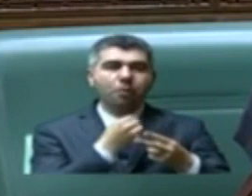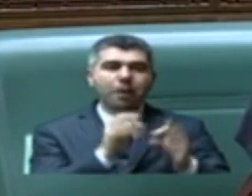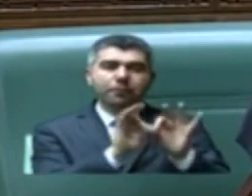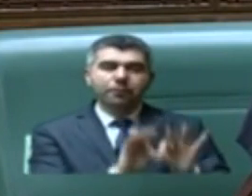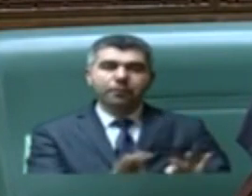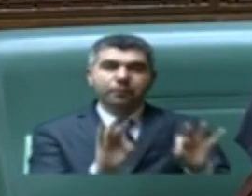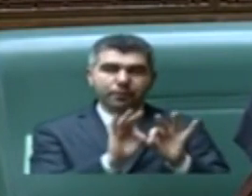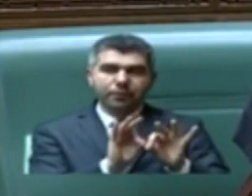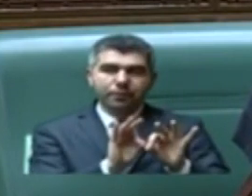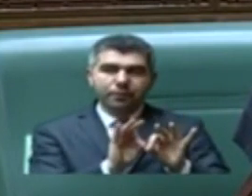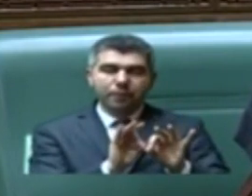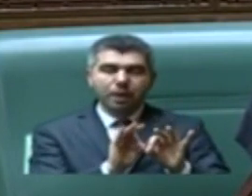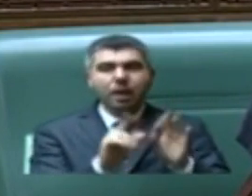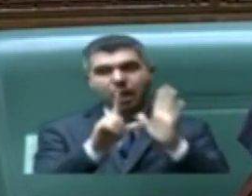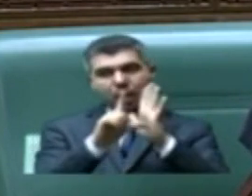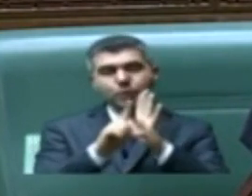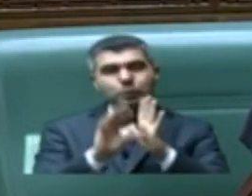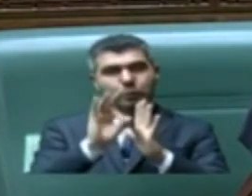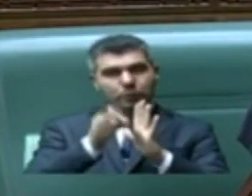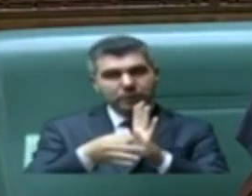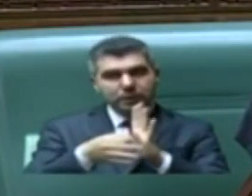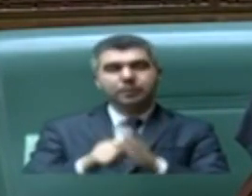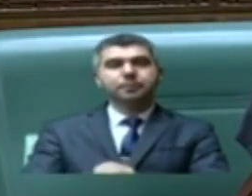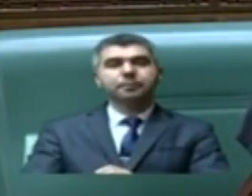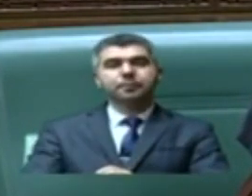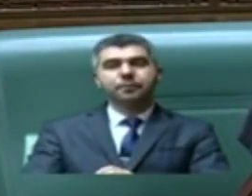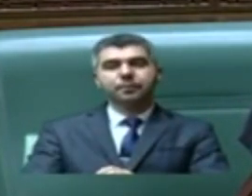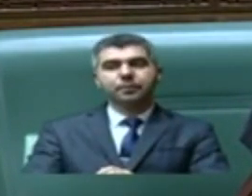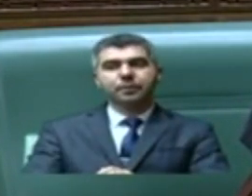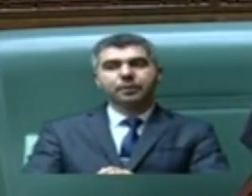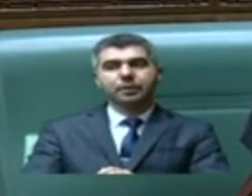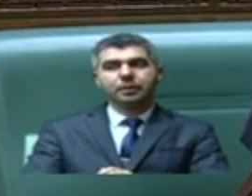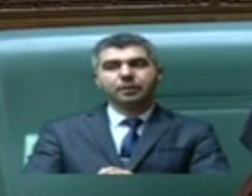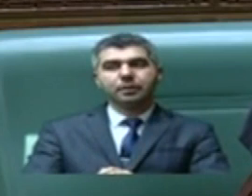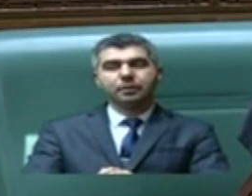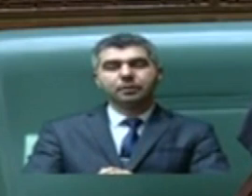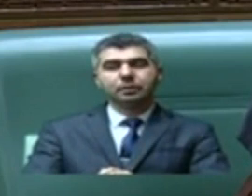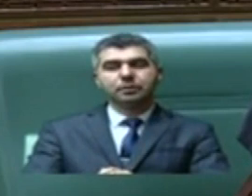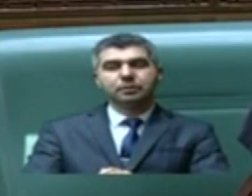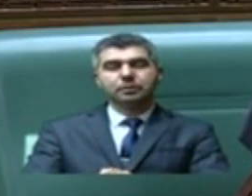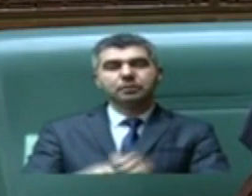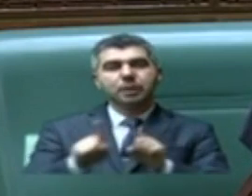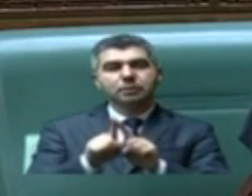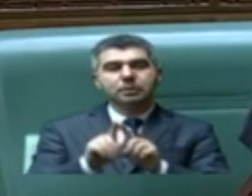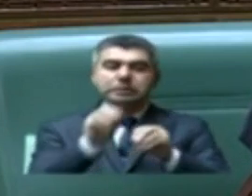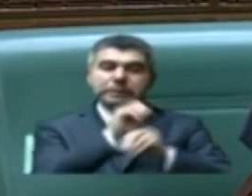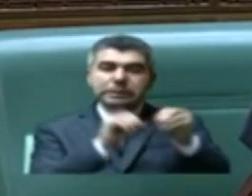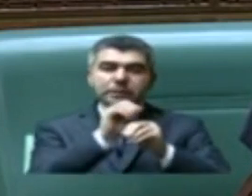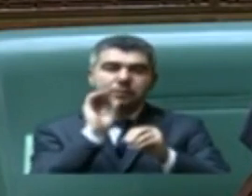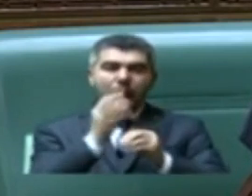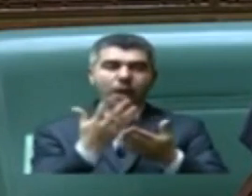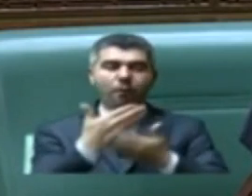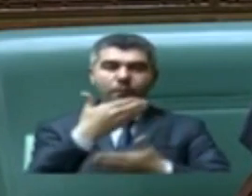ديالنا، من حقهم على أنهم باش تسوى الوضعية ديالهم